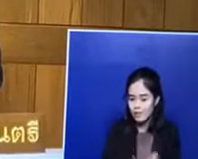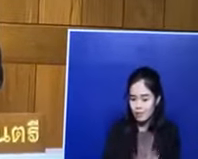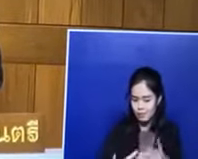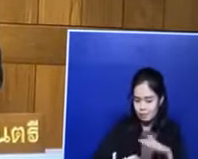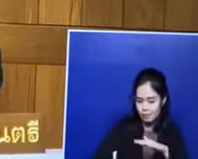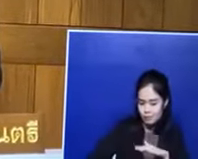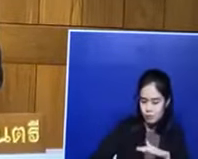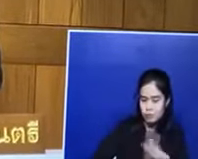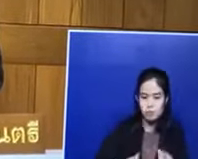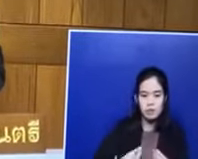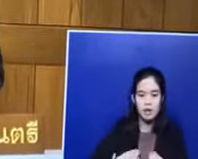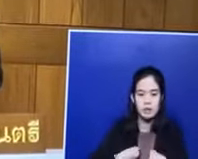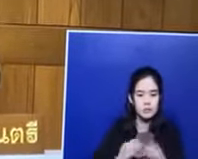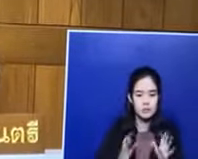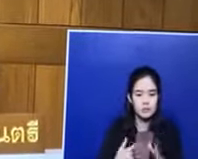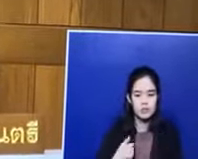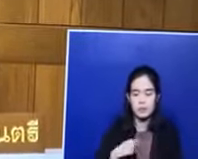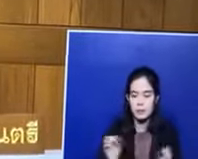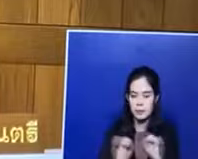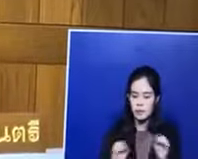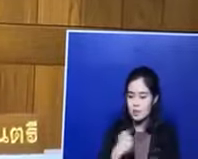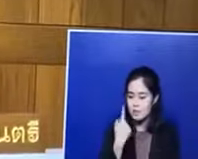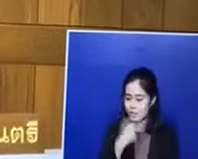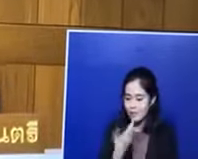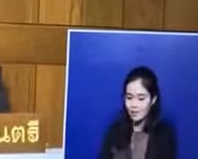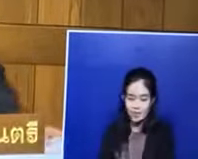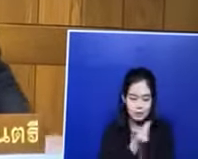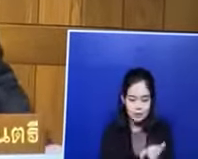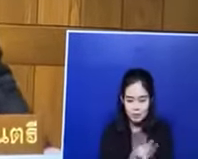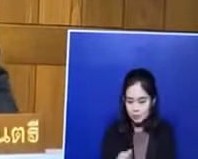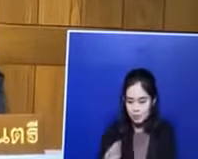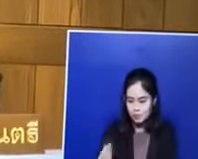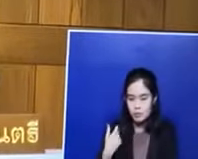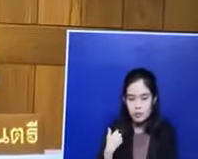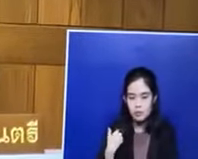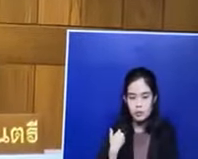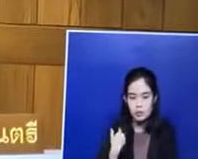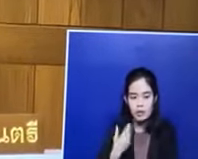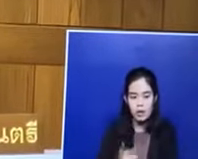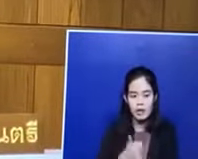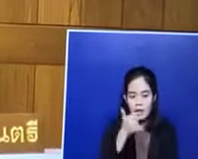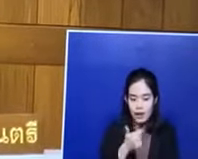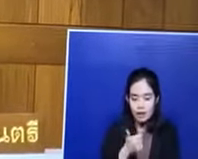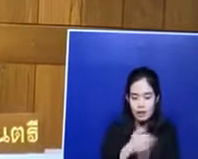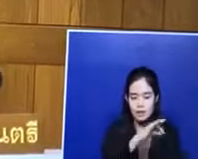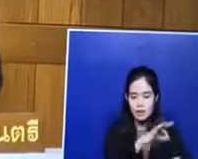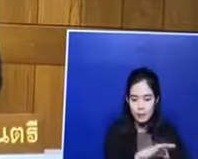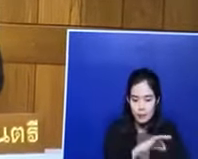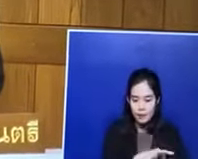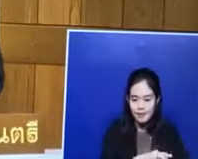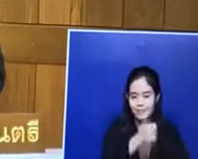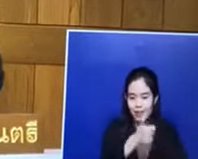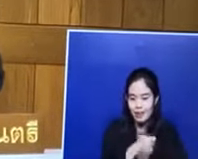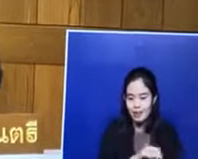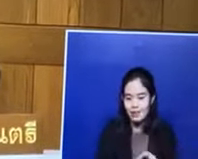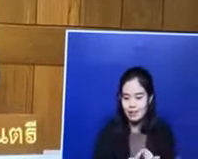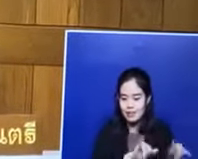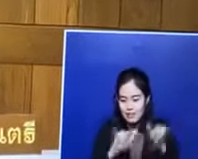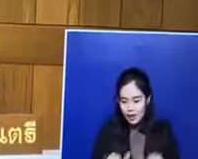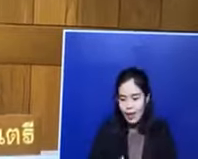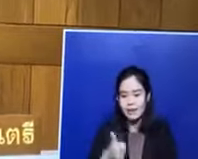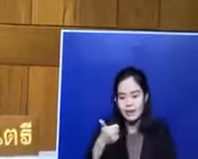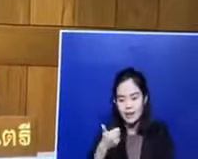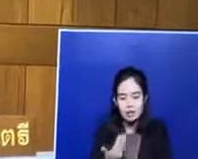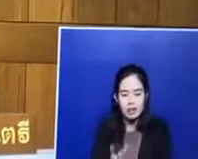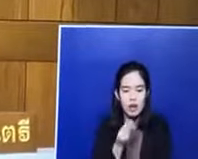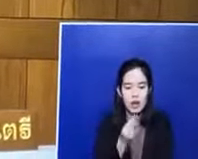งินเสียทองมาบอกผมนะครับที่ไหนก็แล้วแต่บางทีท่านก็ไปเชื่อเขานะเสียเงินไปเปล่าๆเพราะว่